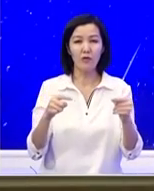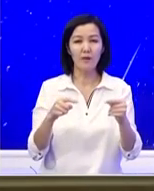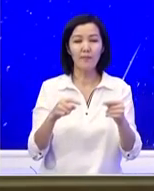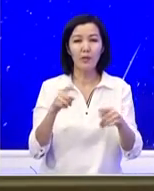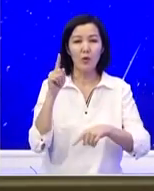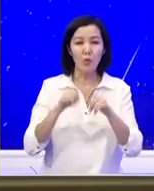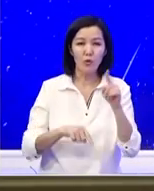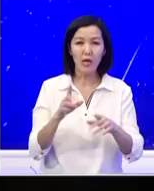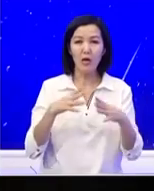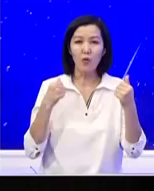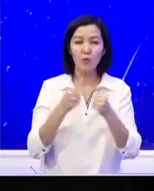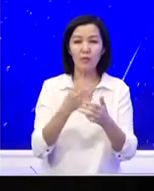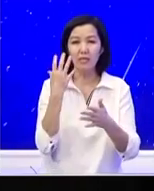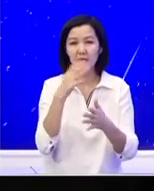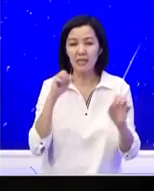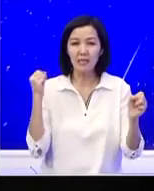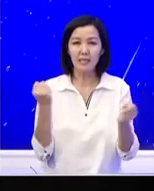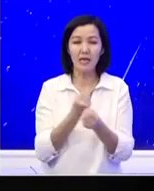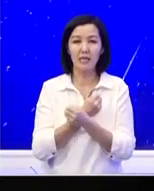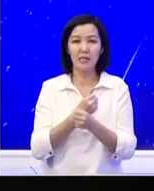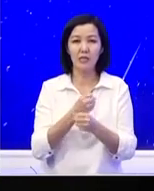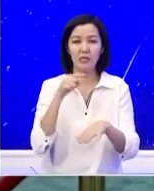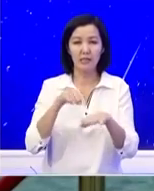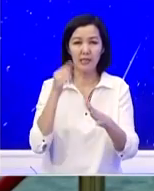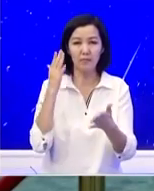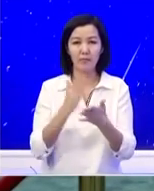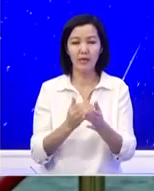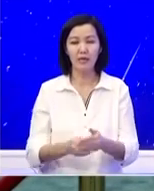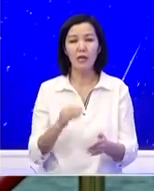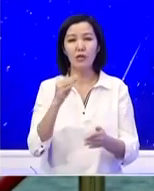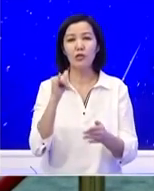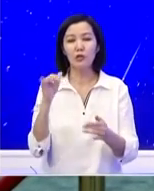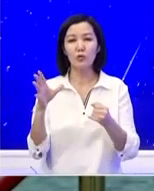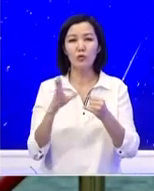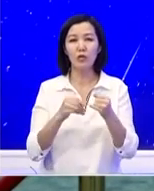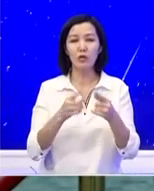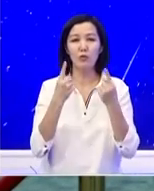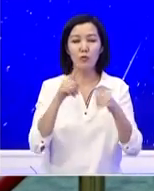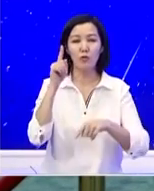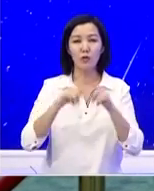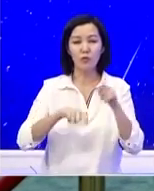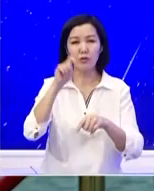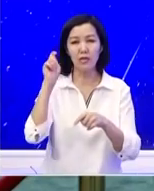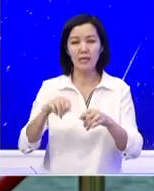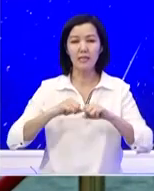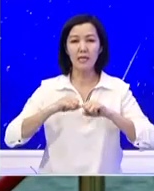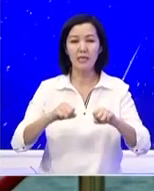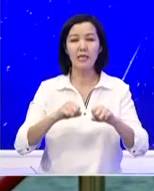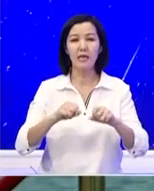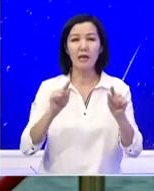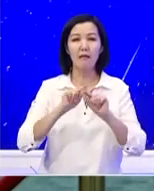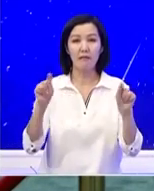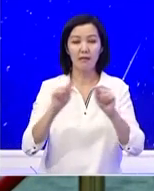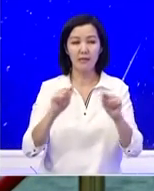отанға, отбасыға деген ыстық сағын қимас сезім бар. Жетісу жерінен Ұлы Отан соғысына қатысқан ардагерлеріміздің ерліктері туралы кеңінен